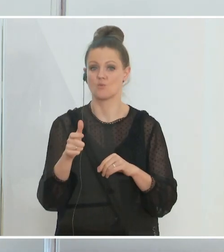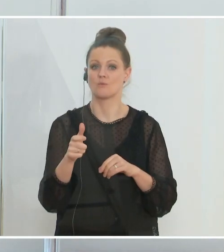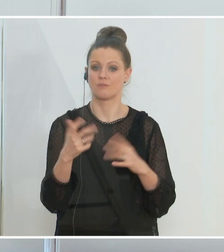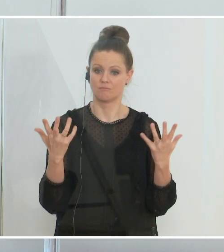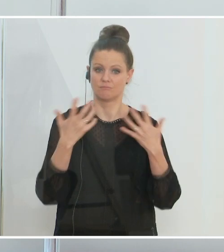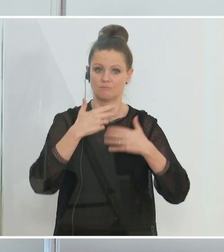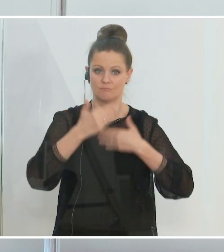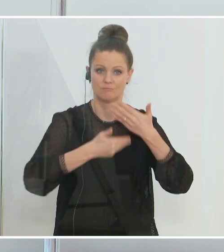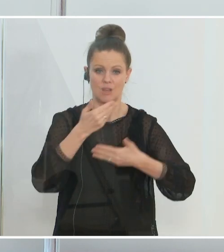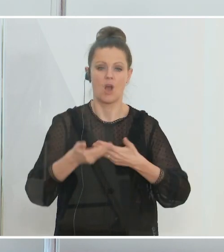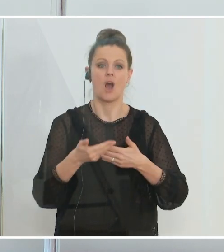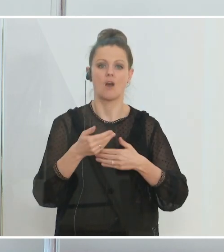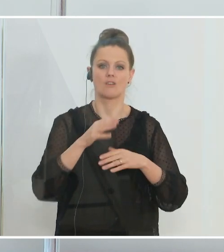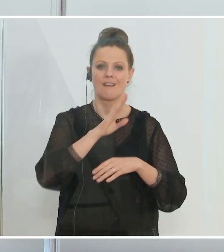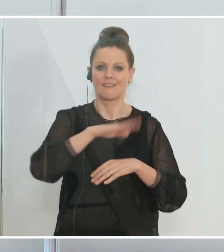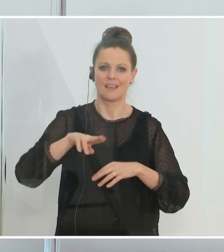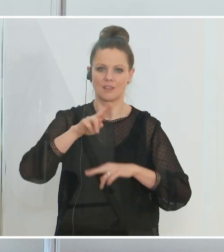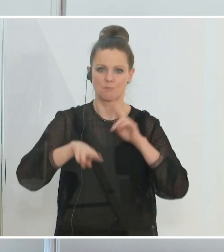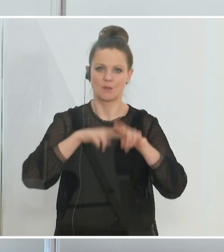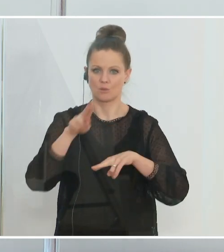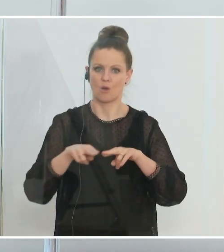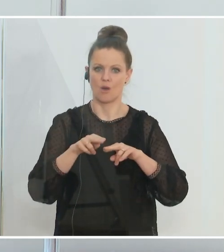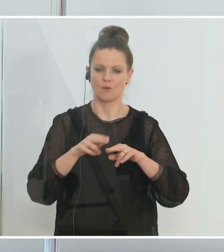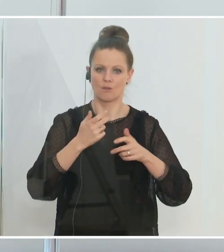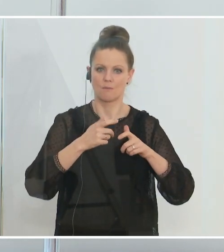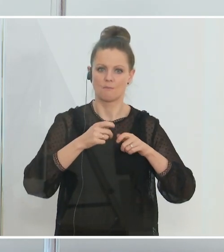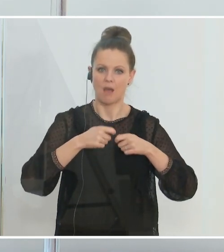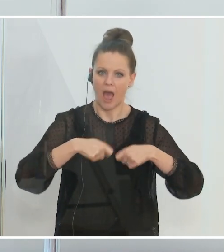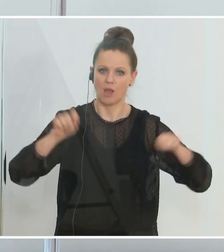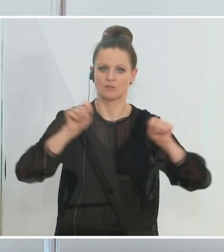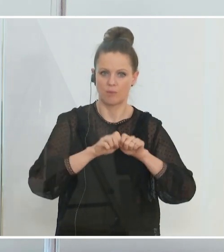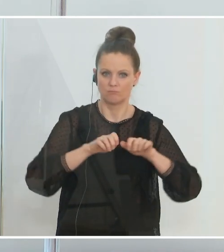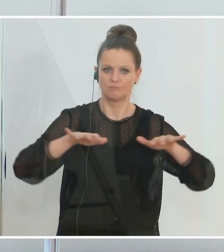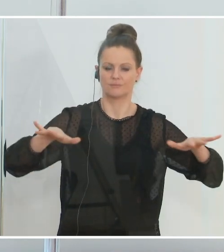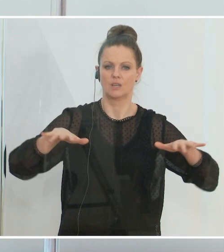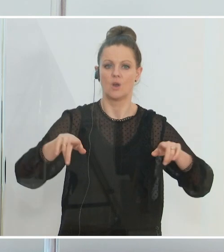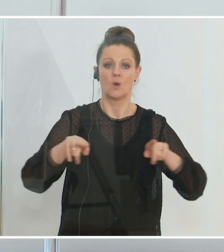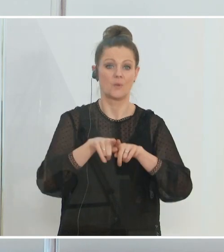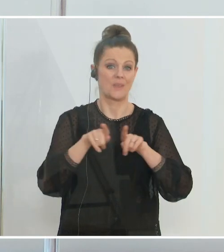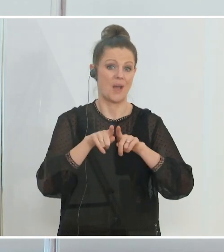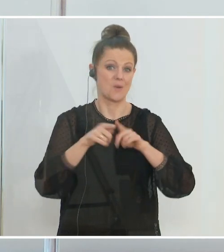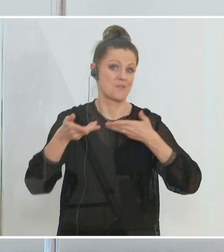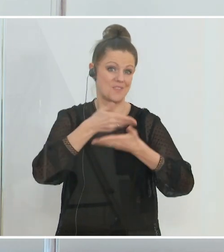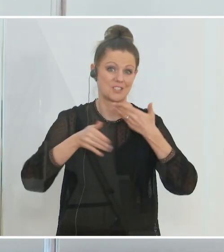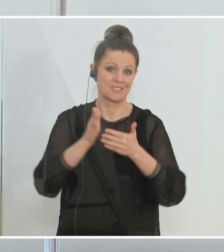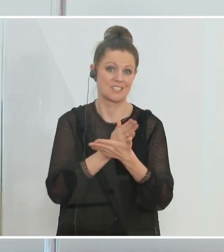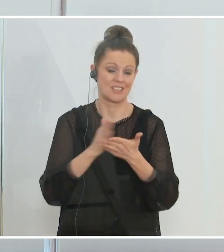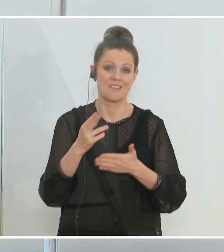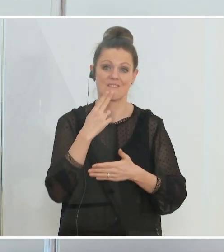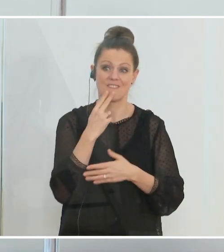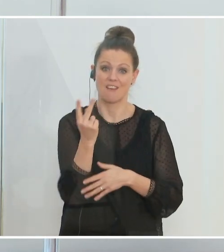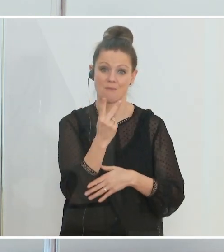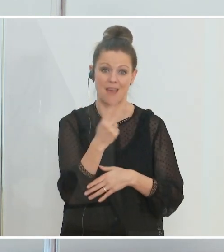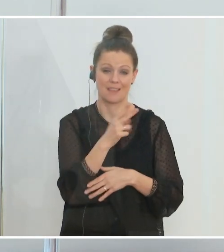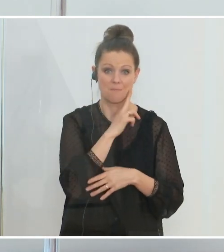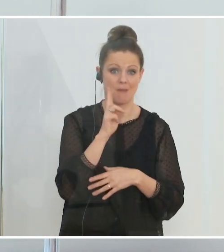flächendeckende Ausbau von Kinderbetreuung. Und natürlich am Ende des Tages ist es ja oft eine ökonomische Entscheidung, wer von beiden, Mutter